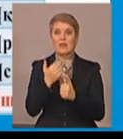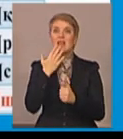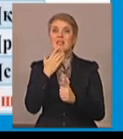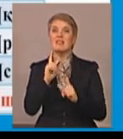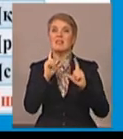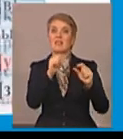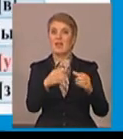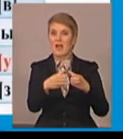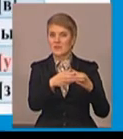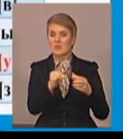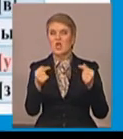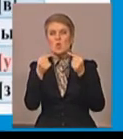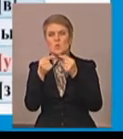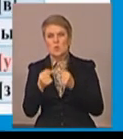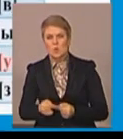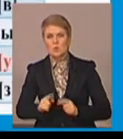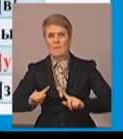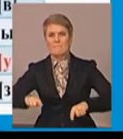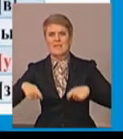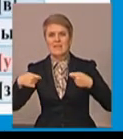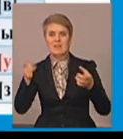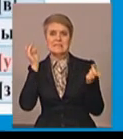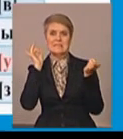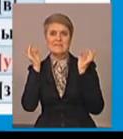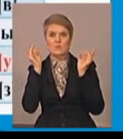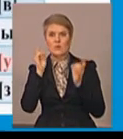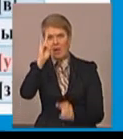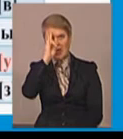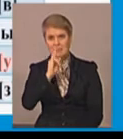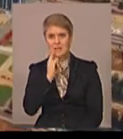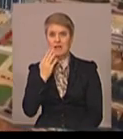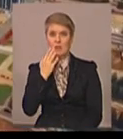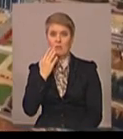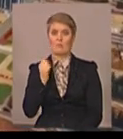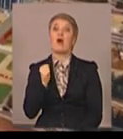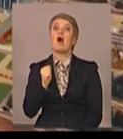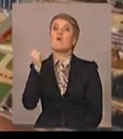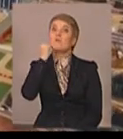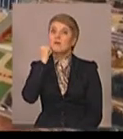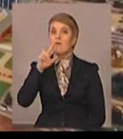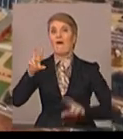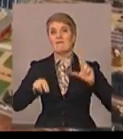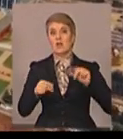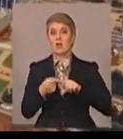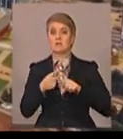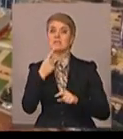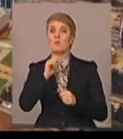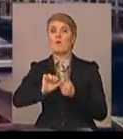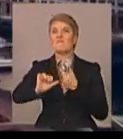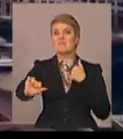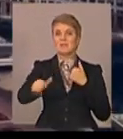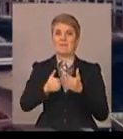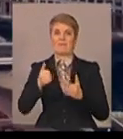передаватиме звуки казахської мови. Москва такий крок назвала спробою віддалитися від Росії. Латинським алфавітом Казахстан